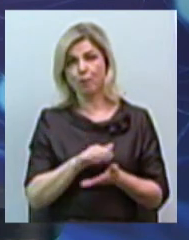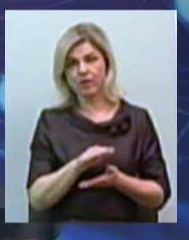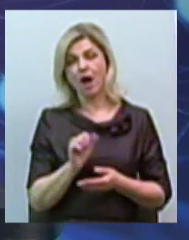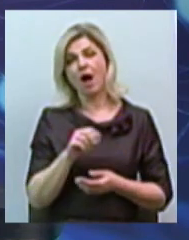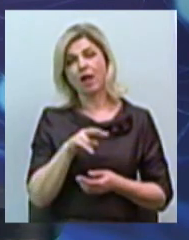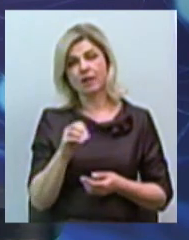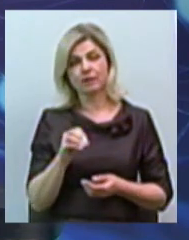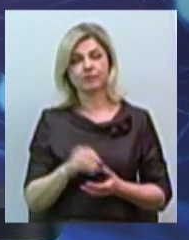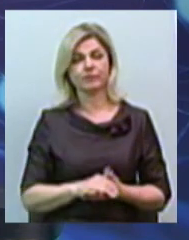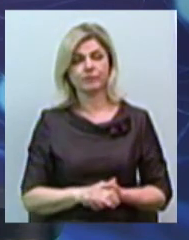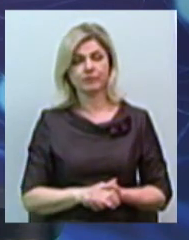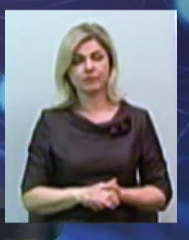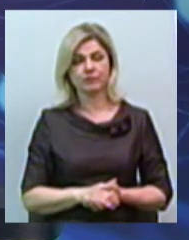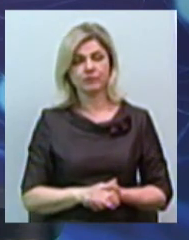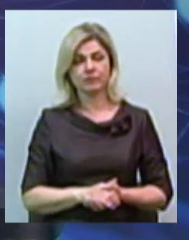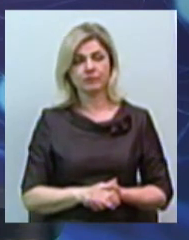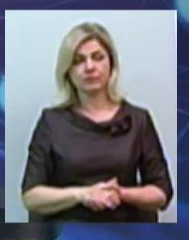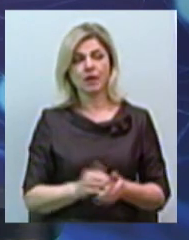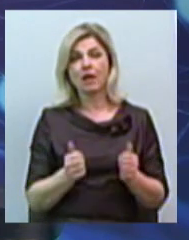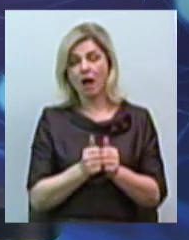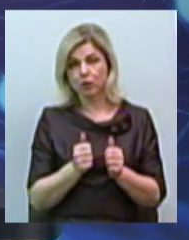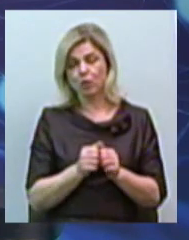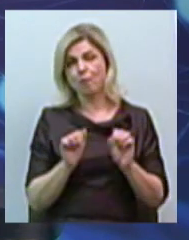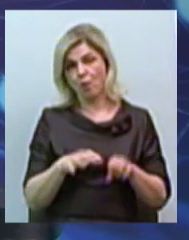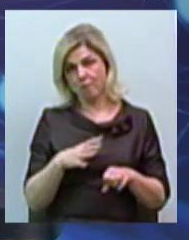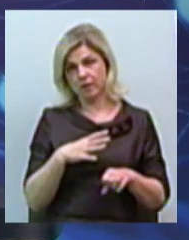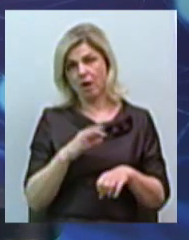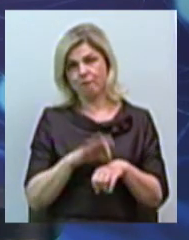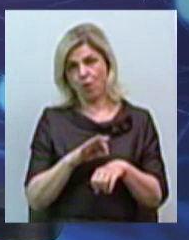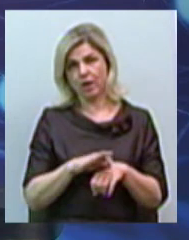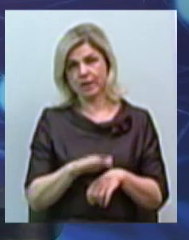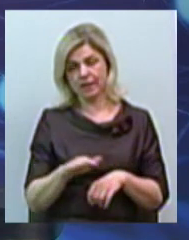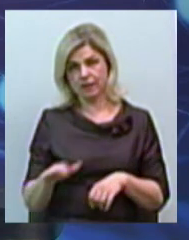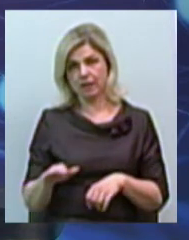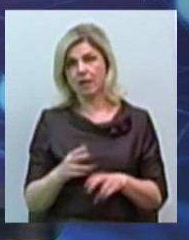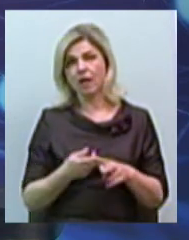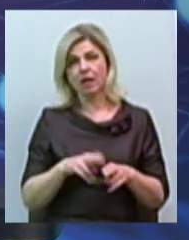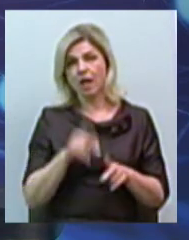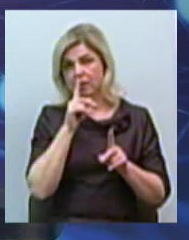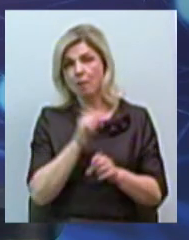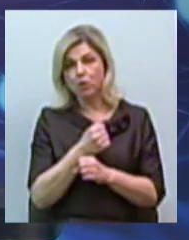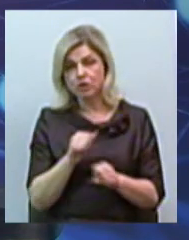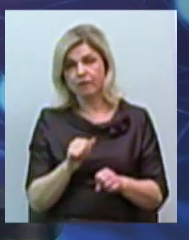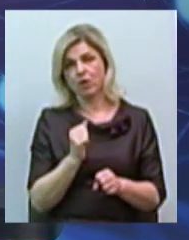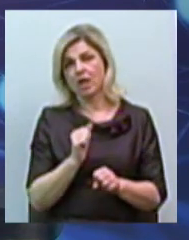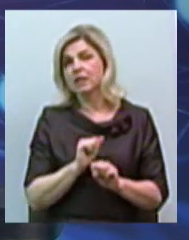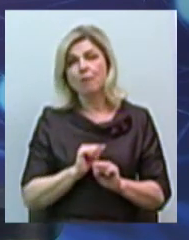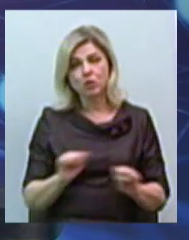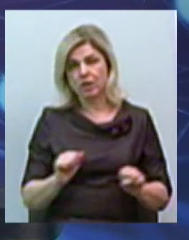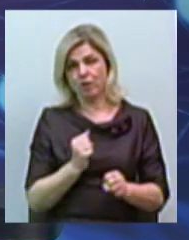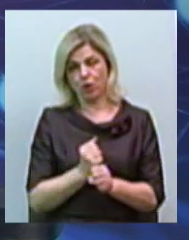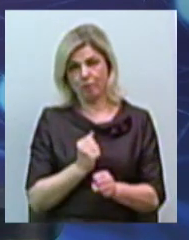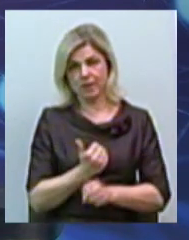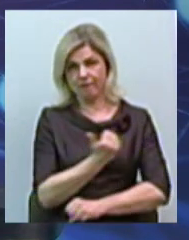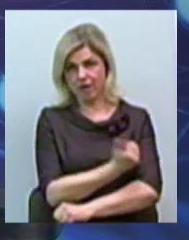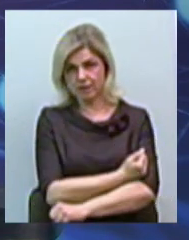але з рядом близько може бути хвора дитина, якій неможливо робити цю вакцинацію. Її